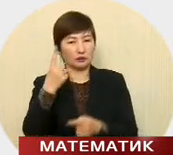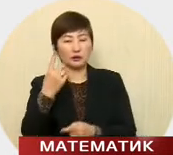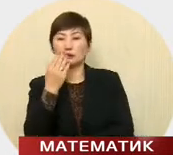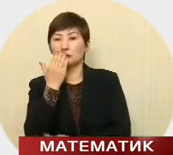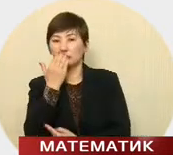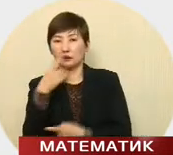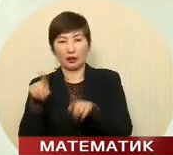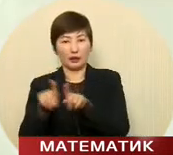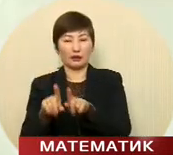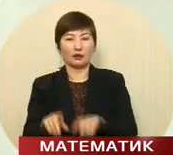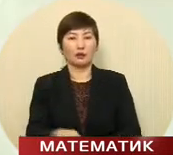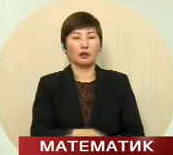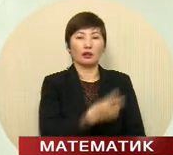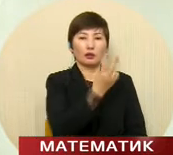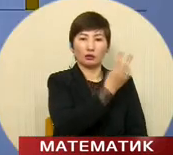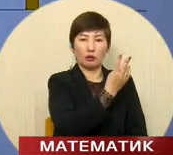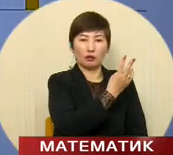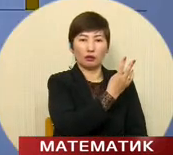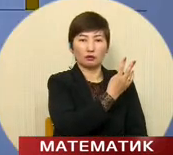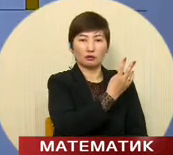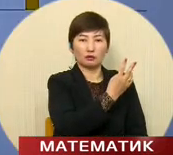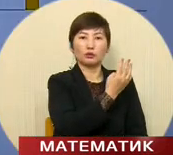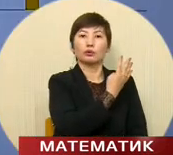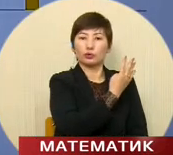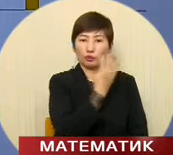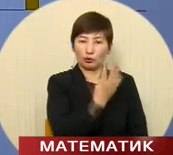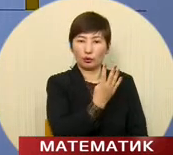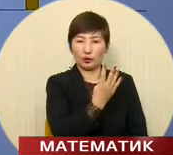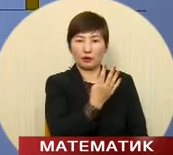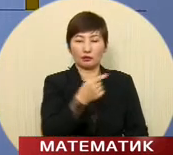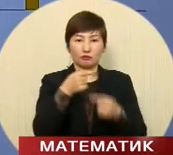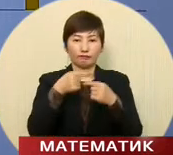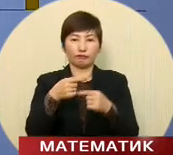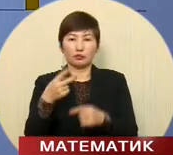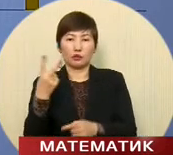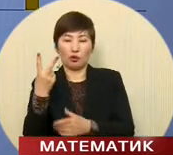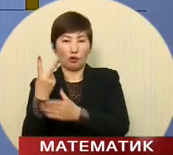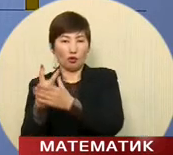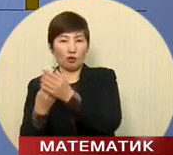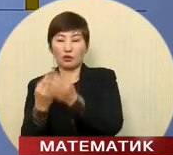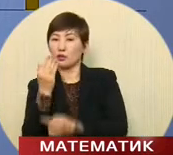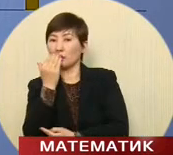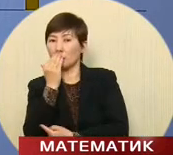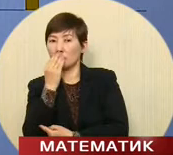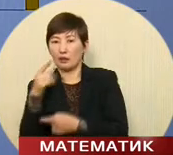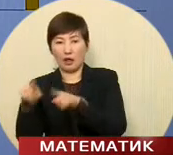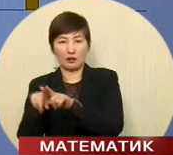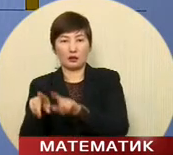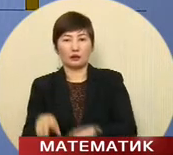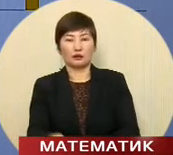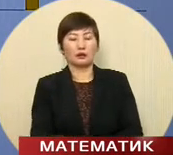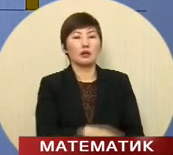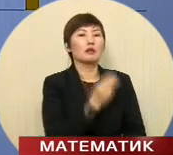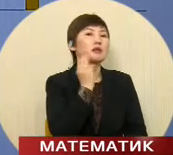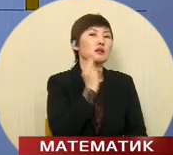зурагтай тэнцүү. Ногоон өнгийн савтай цэцэг маань 4 ширхэг байгаа учраас 2 цэцэгний зурагтай тэнцүү.